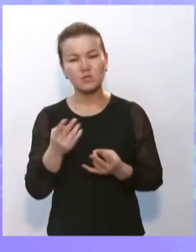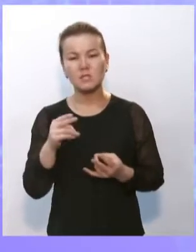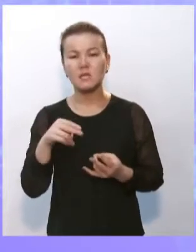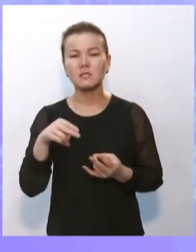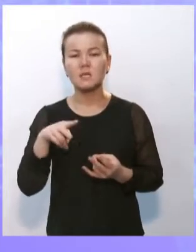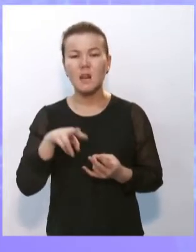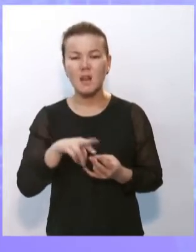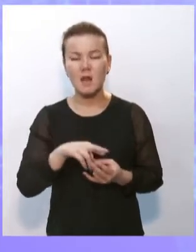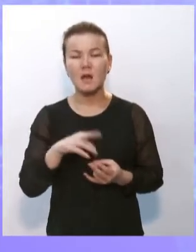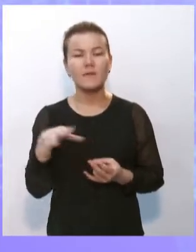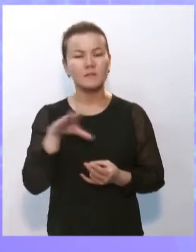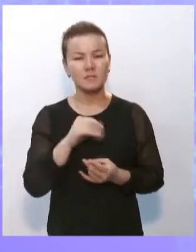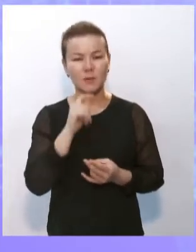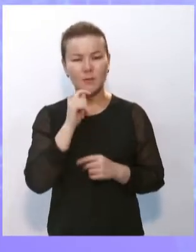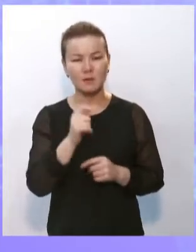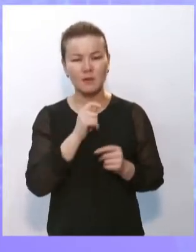всех подарков